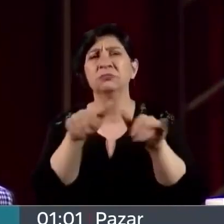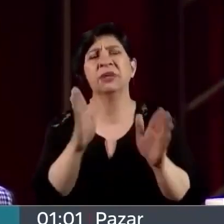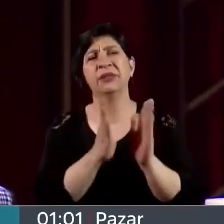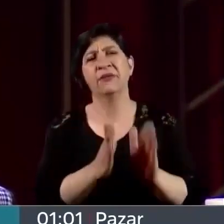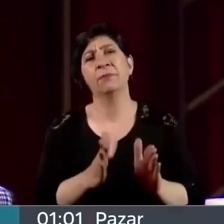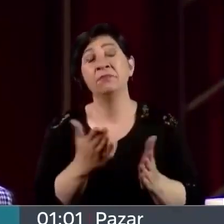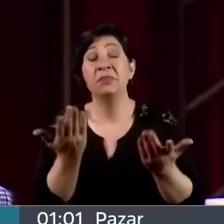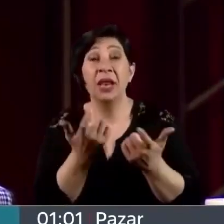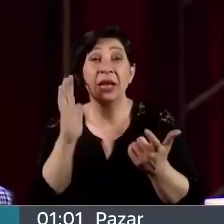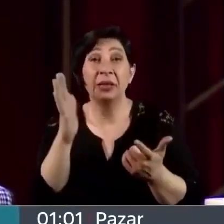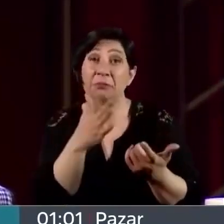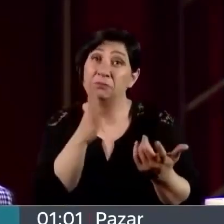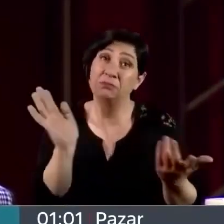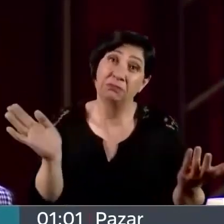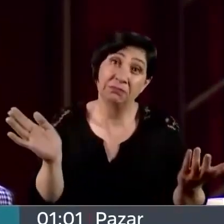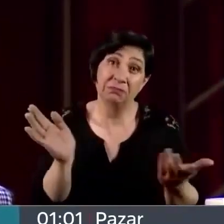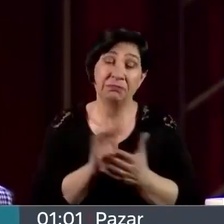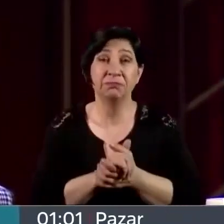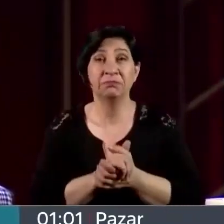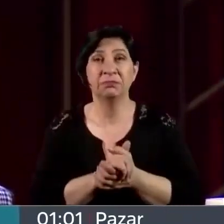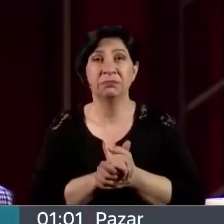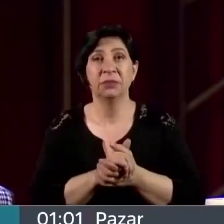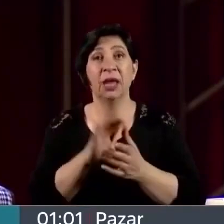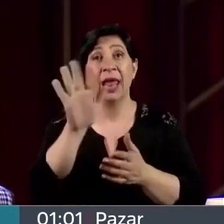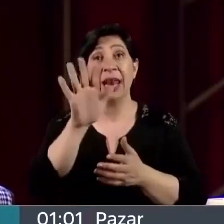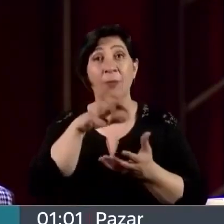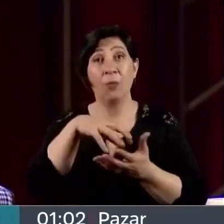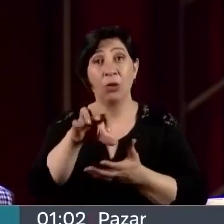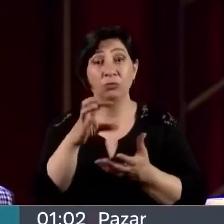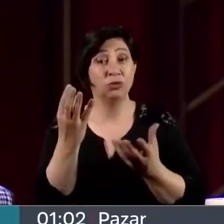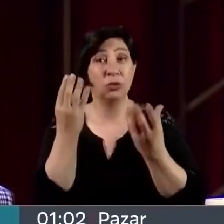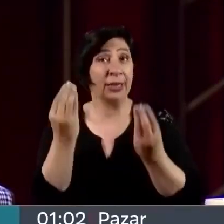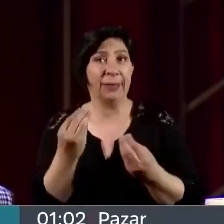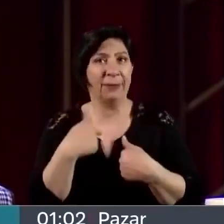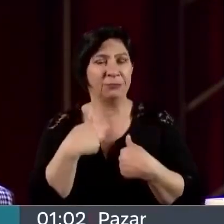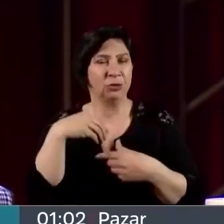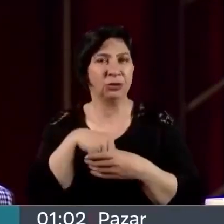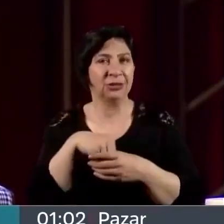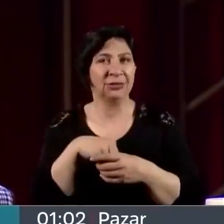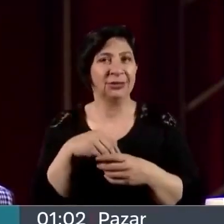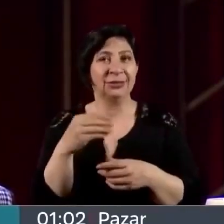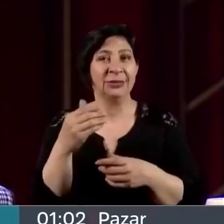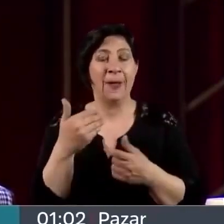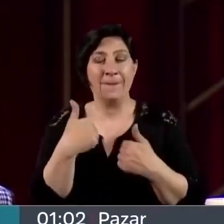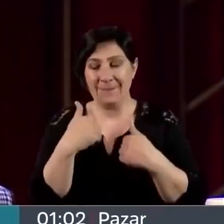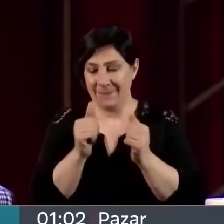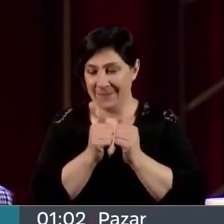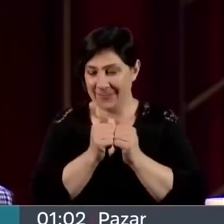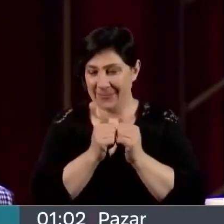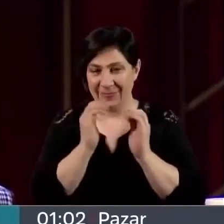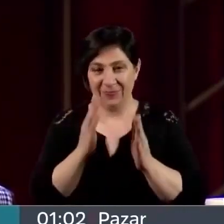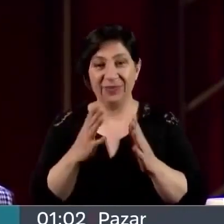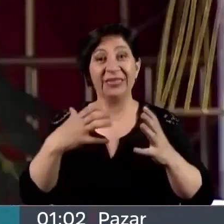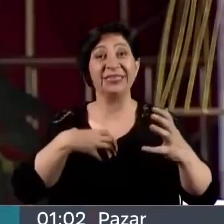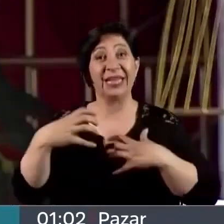gider bilmiyorum ama 16-17 milyon kişi izledi şu ana kadar toplam 50 bölümü. Çok kıymetli benim için. Çok daha böyle Berlin'e gittim işte en son